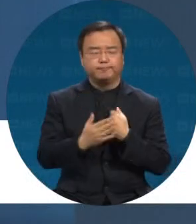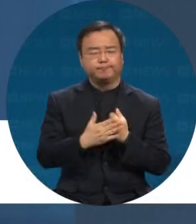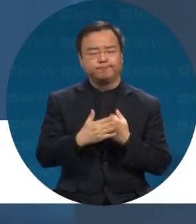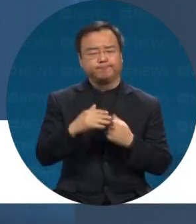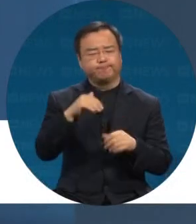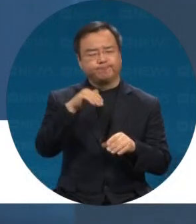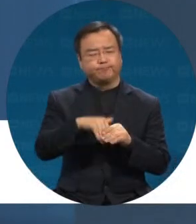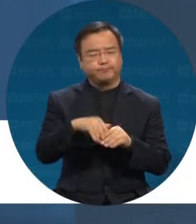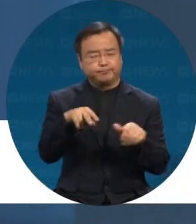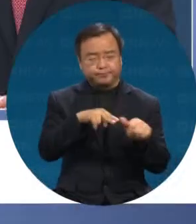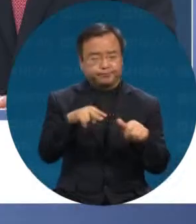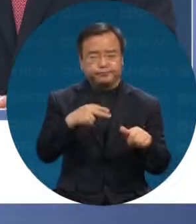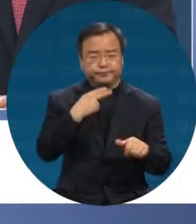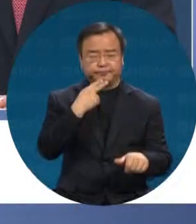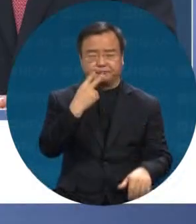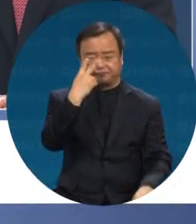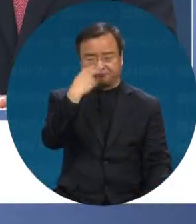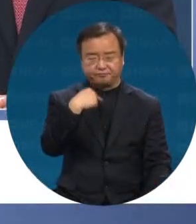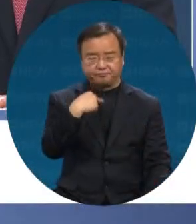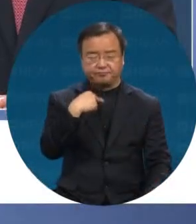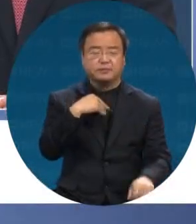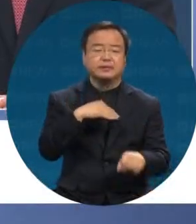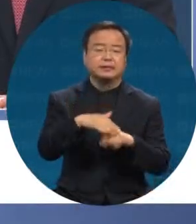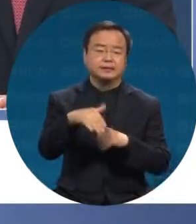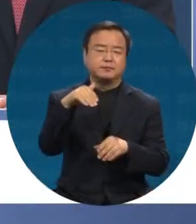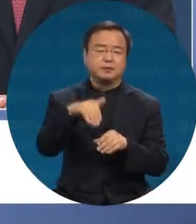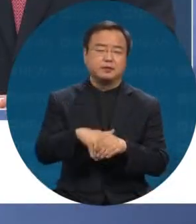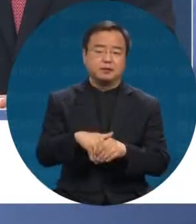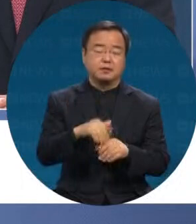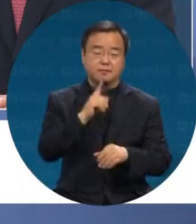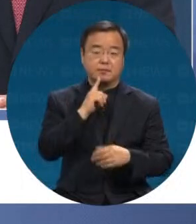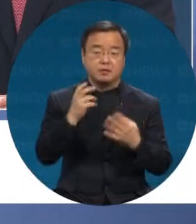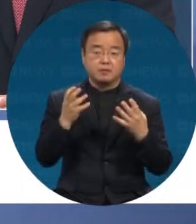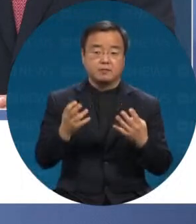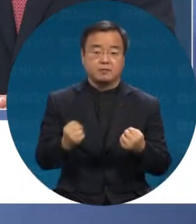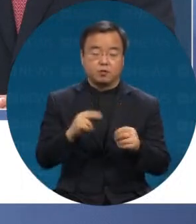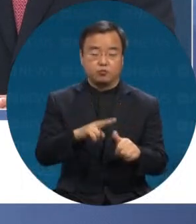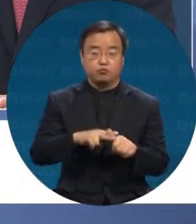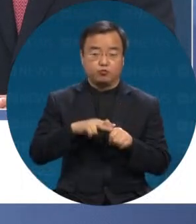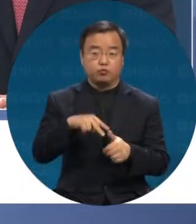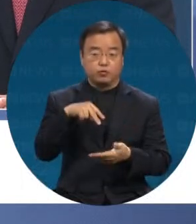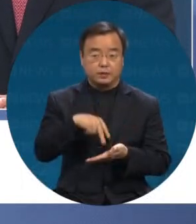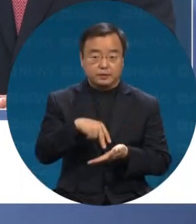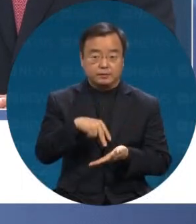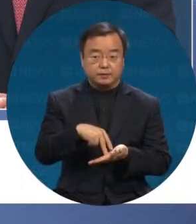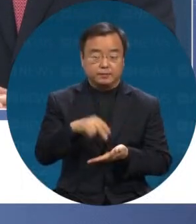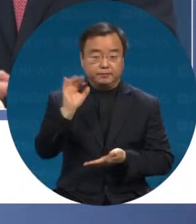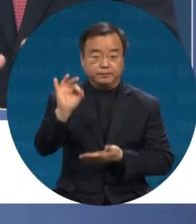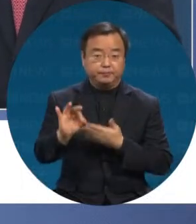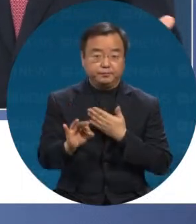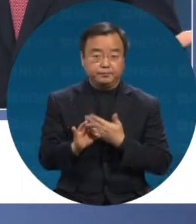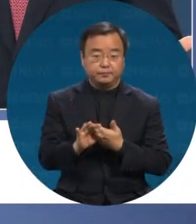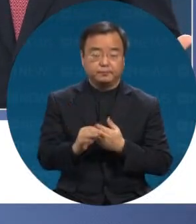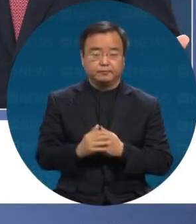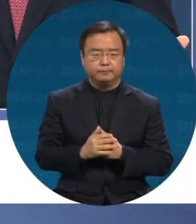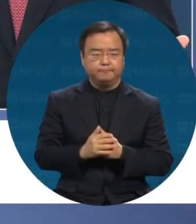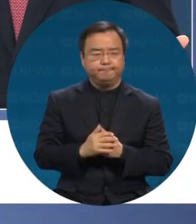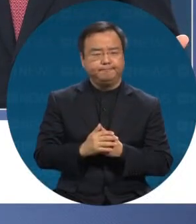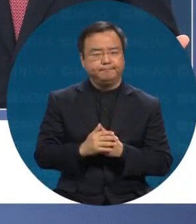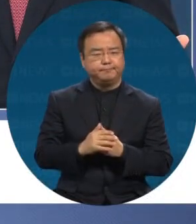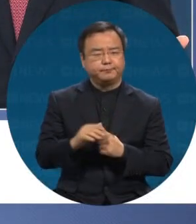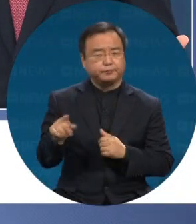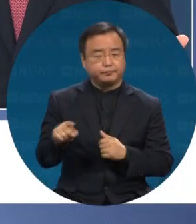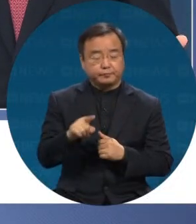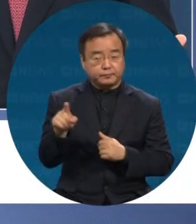깜깜이 선거다 이런 이야기를 많이 하시고 또 후보자 입장에서 보게 되면 유권자들은 무관심입니다